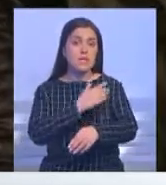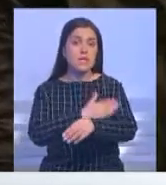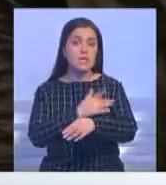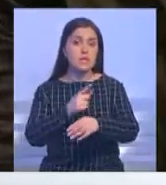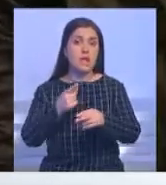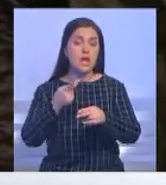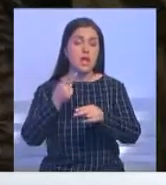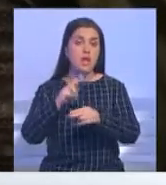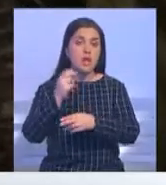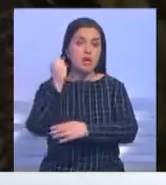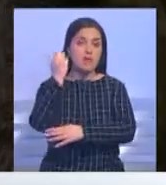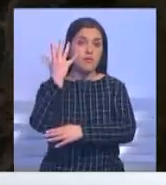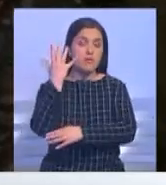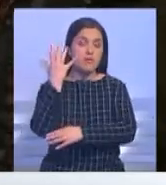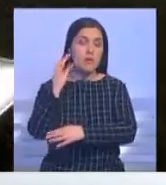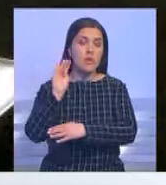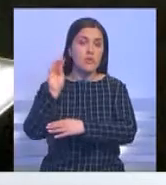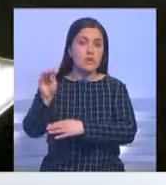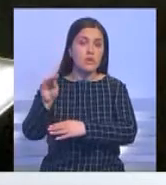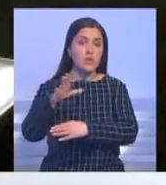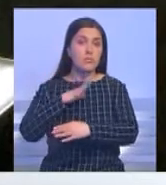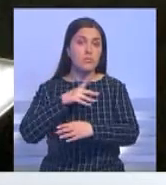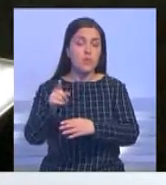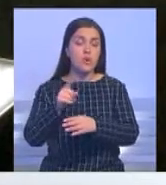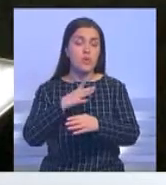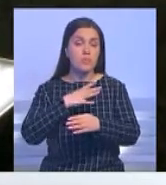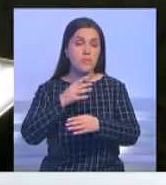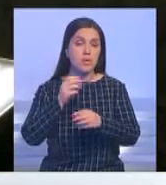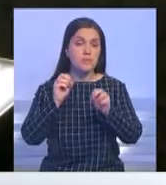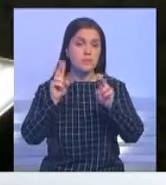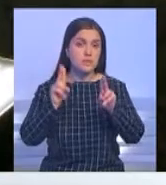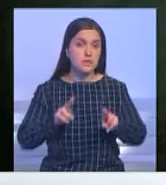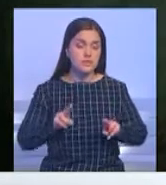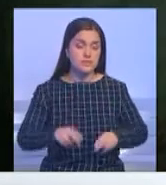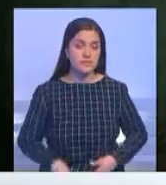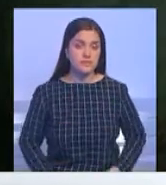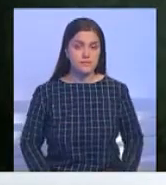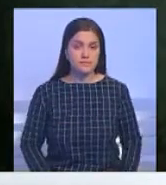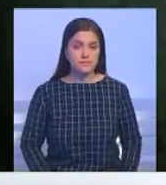для светильников. Работать в полной темноте подземелья было невозможно.